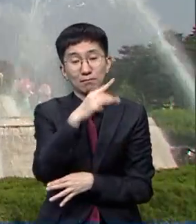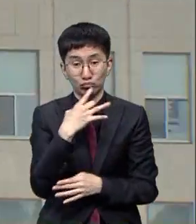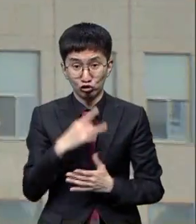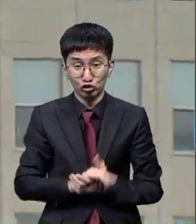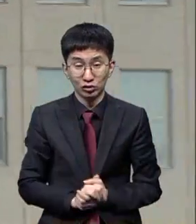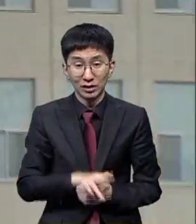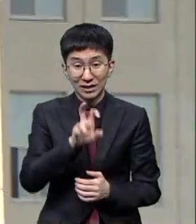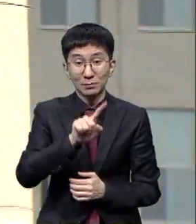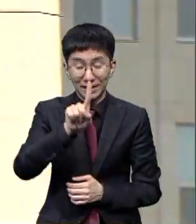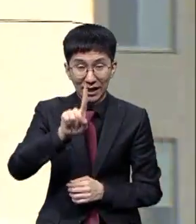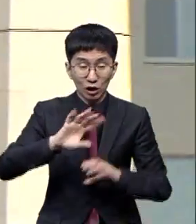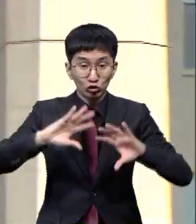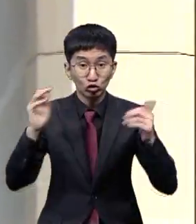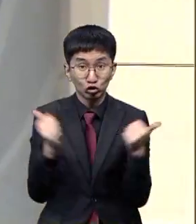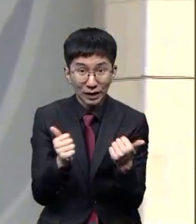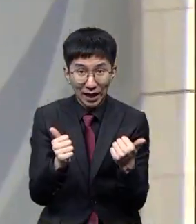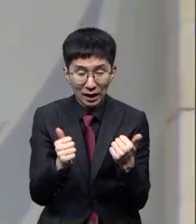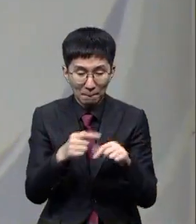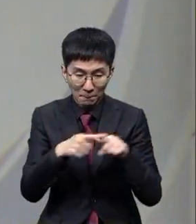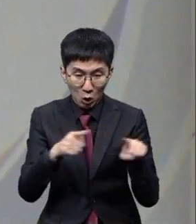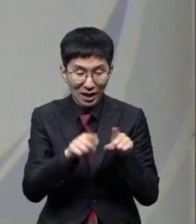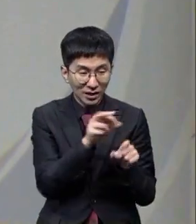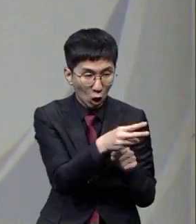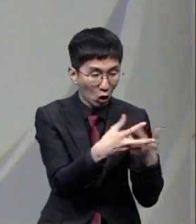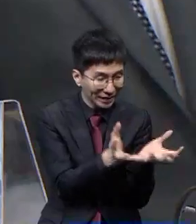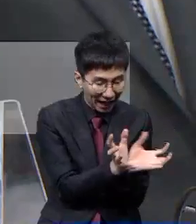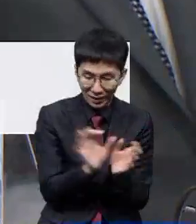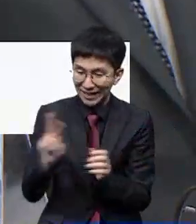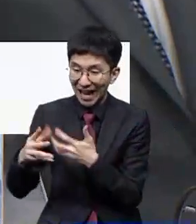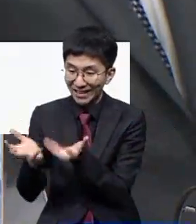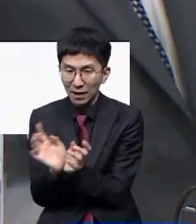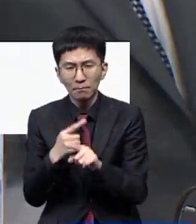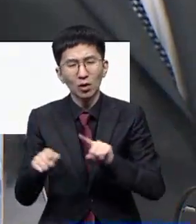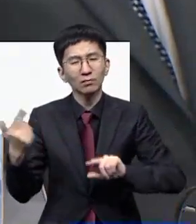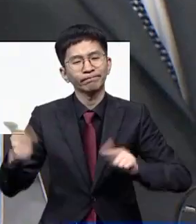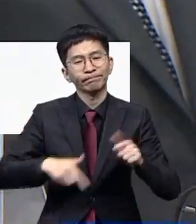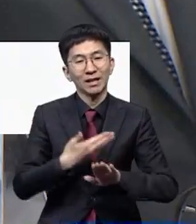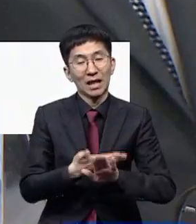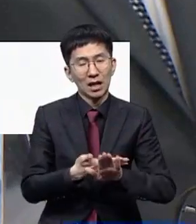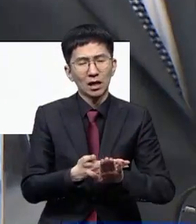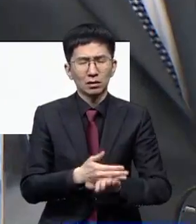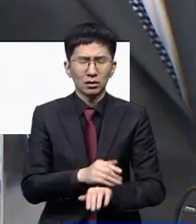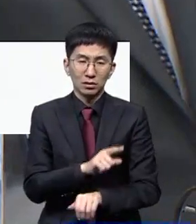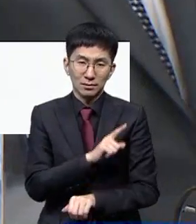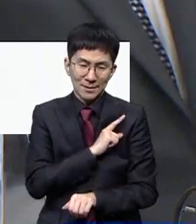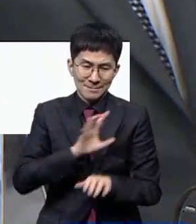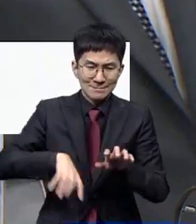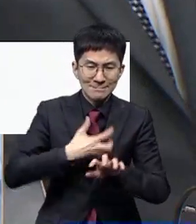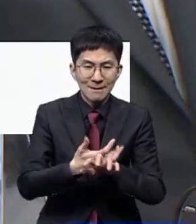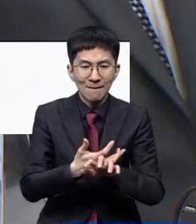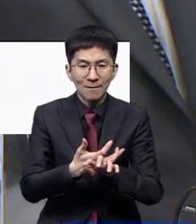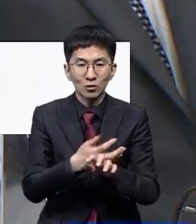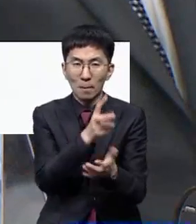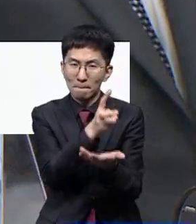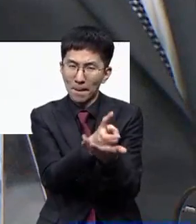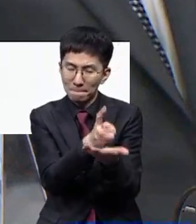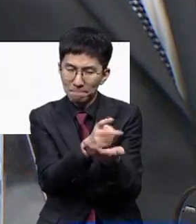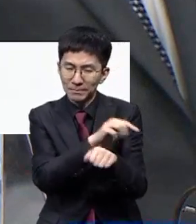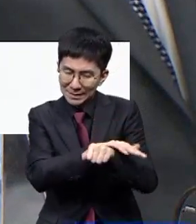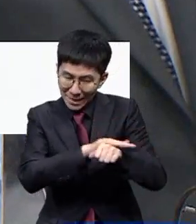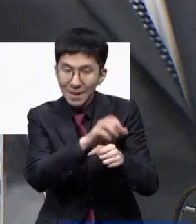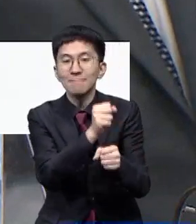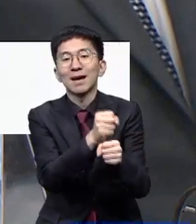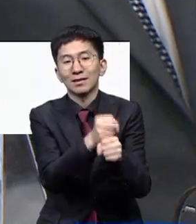대한 여야의 평가는 극과 극입니다. 최강 최대의 개혁을 입법으로